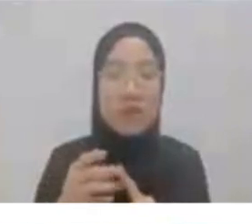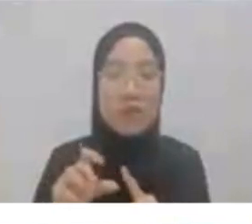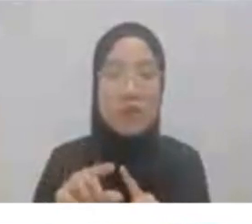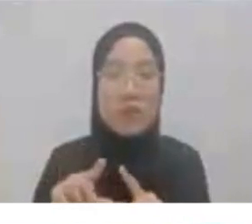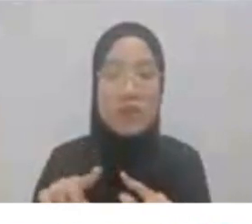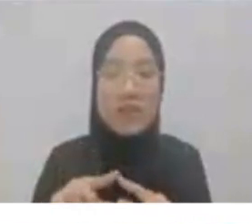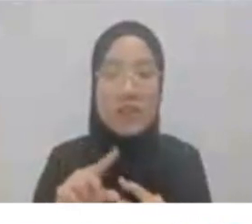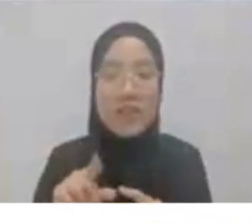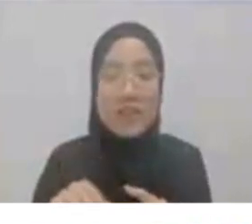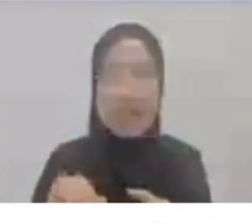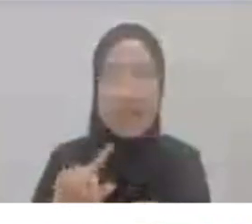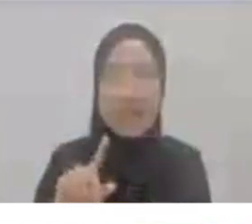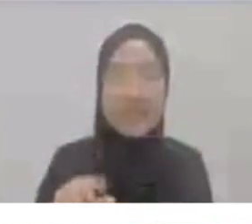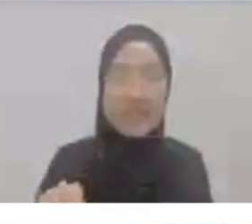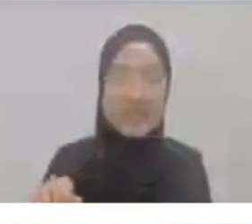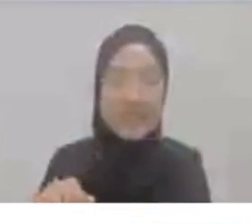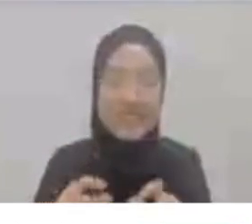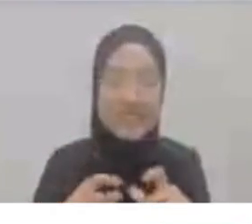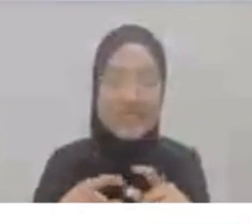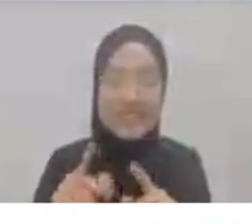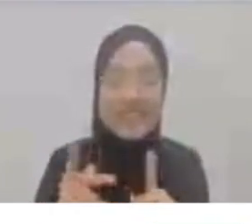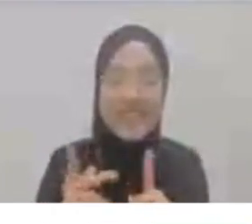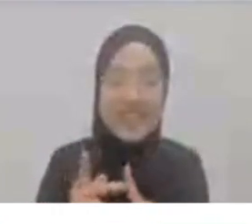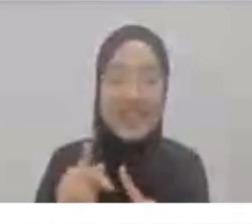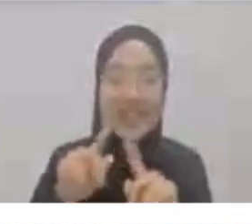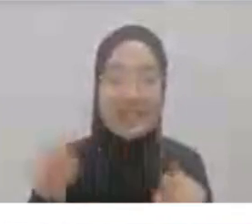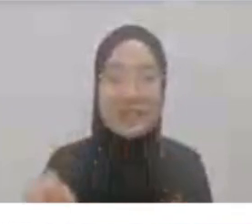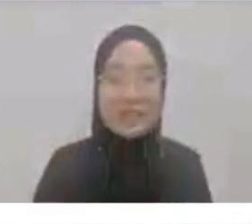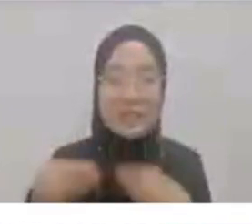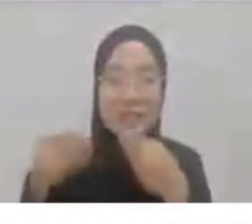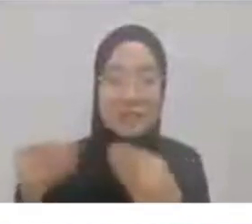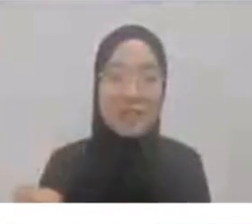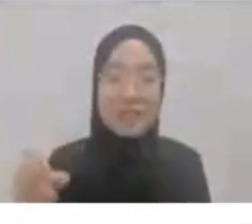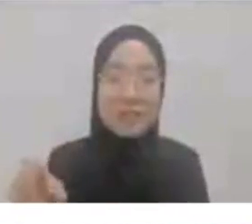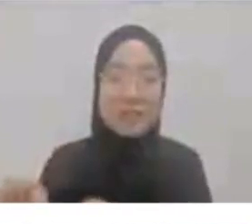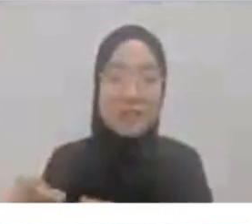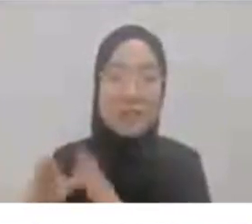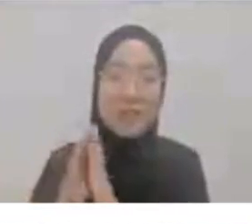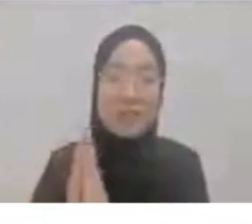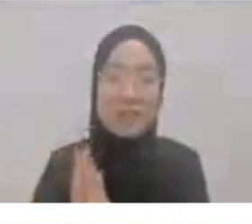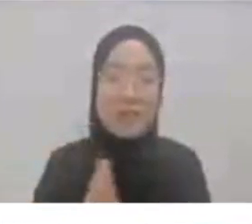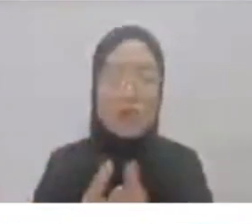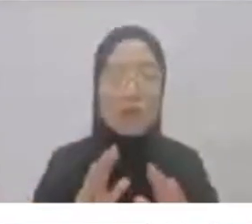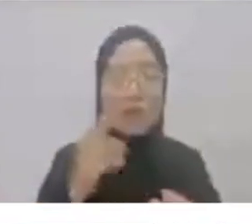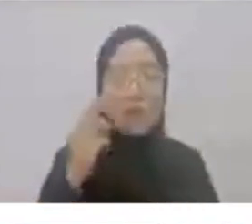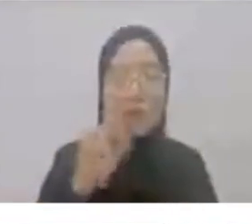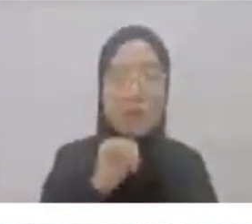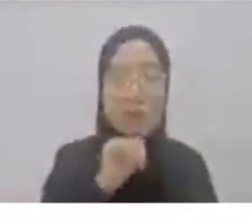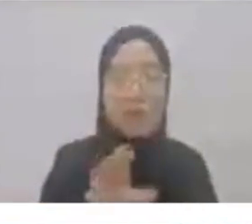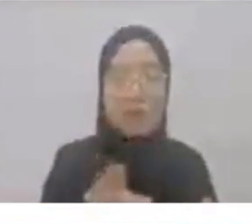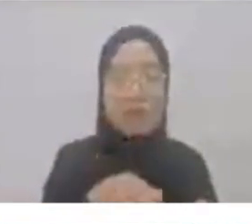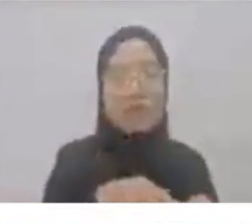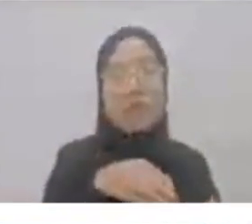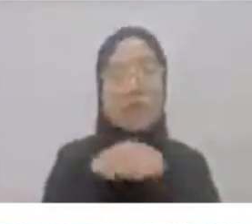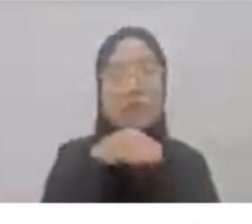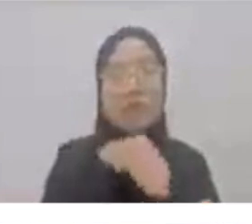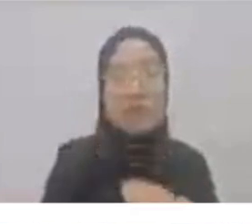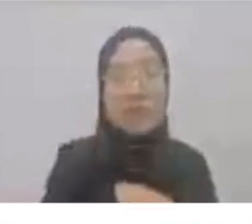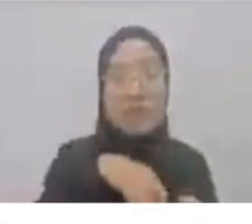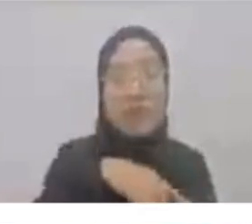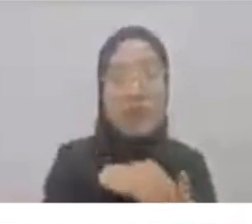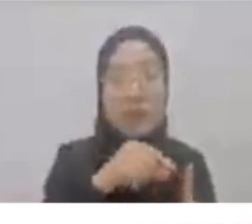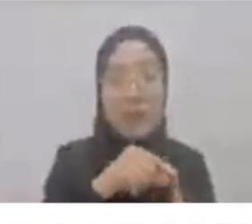seterusnya dianggap telah diucapkan selanjutnya disebut sebagai pemohon terhadap Komisi Pemilihan Umum kedudukan terhadap komisi pemilihan umum